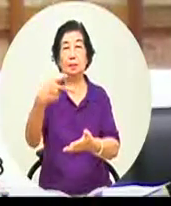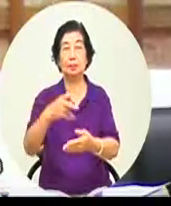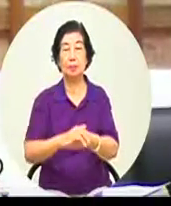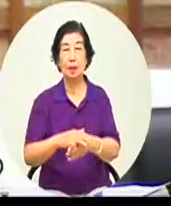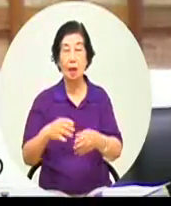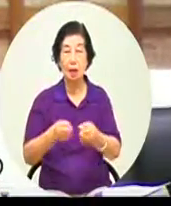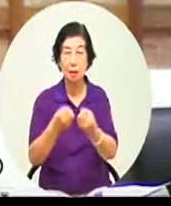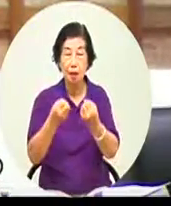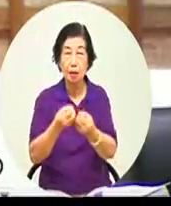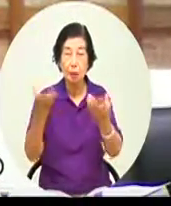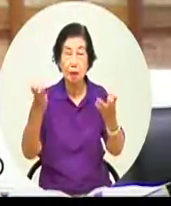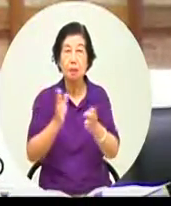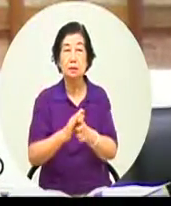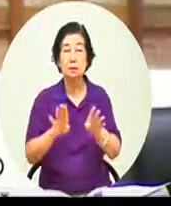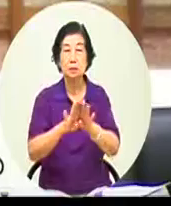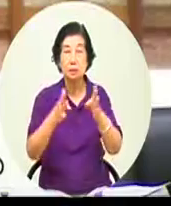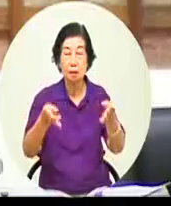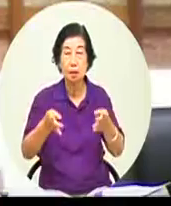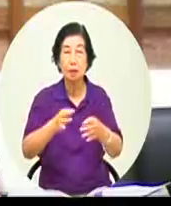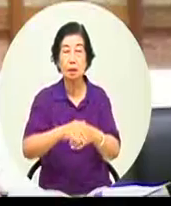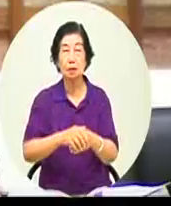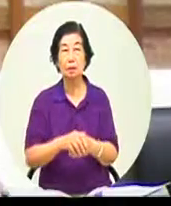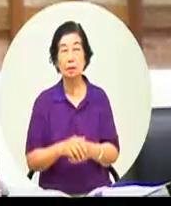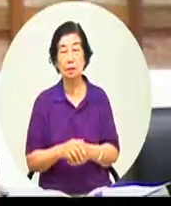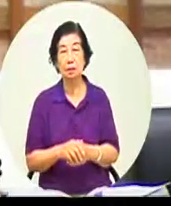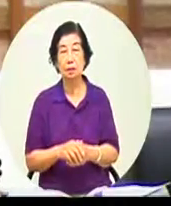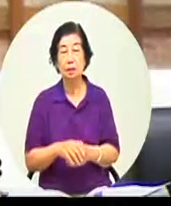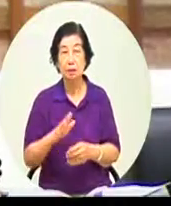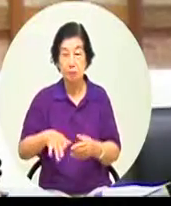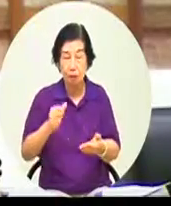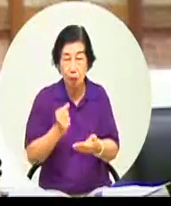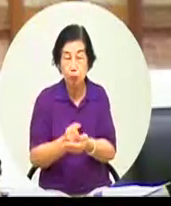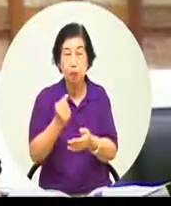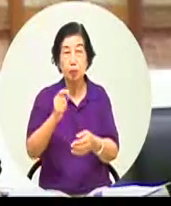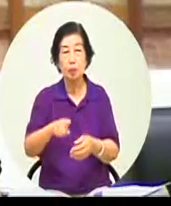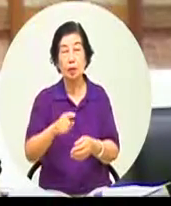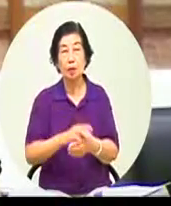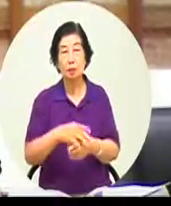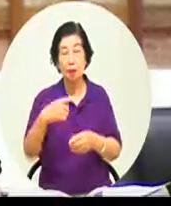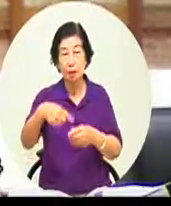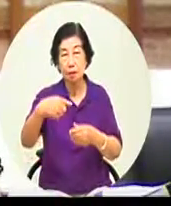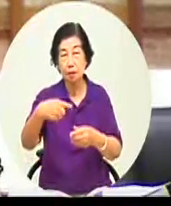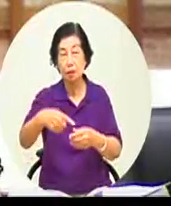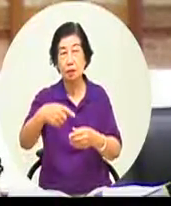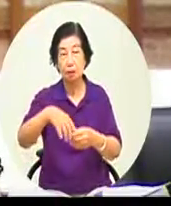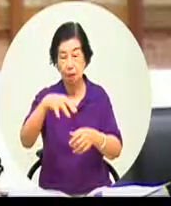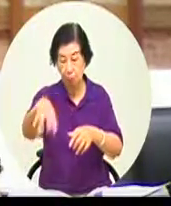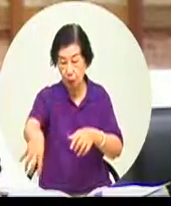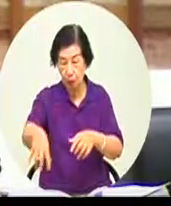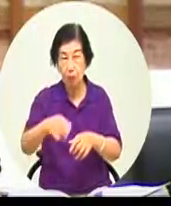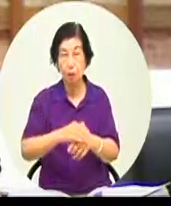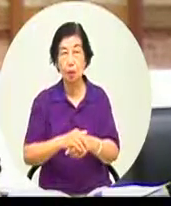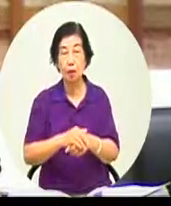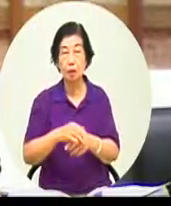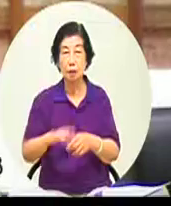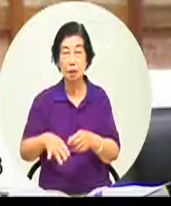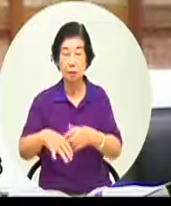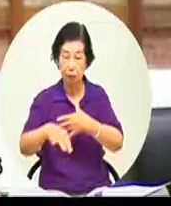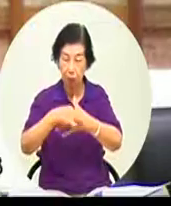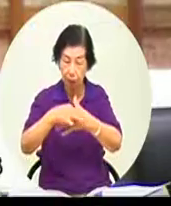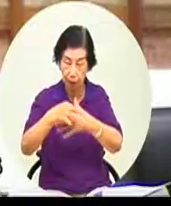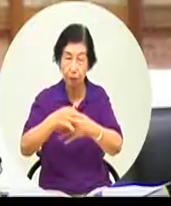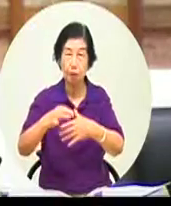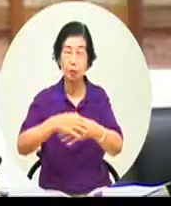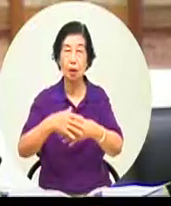了，由中钢现在得标。那我们现在第一阶段的这个8站哦，试营运期间，现在目前为